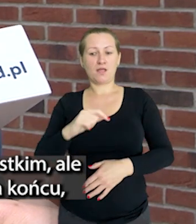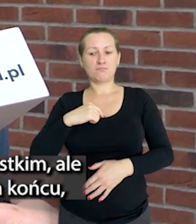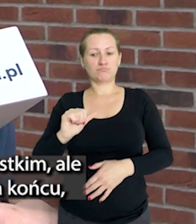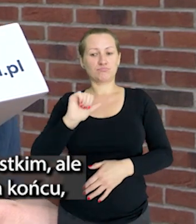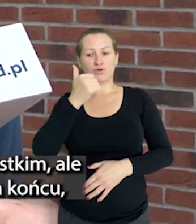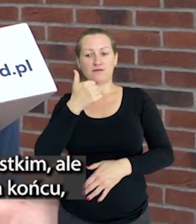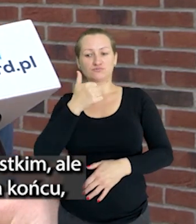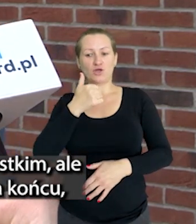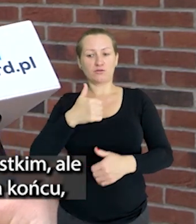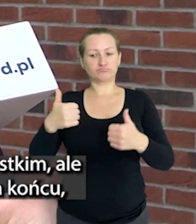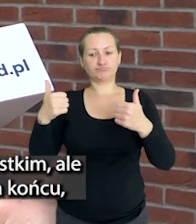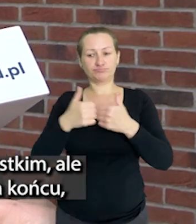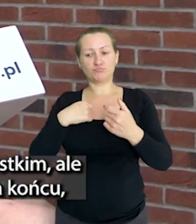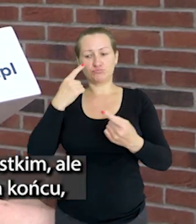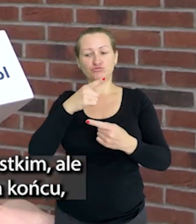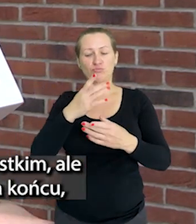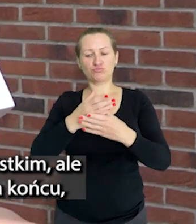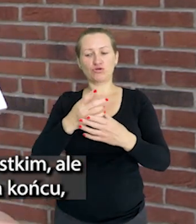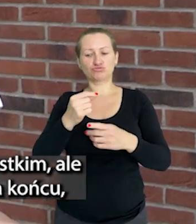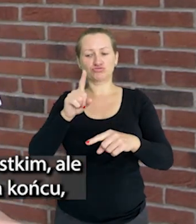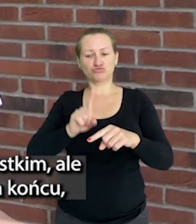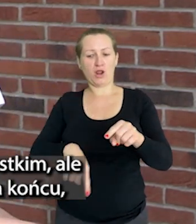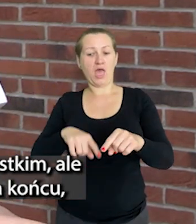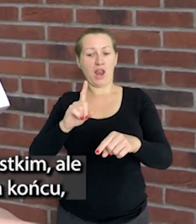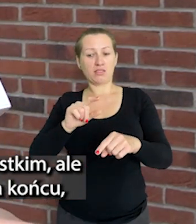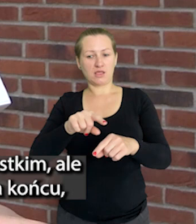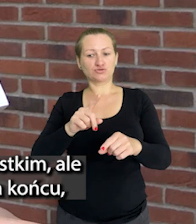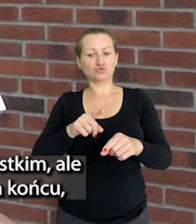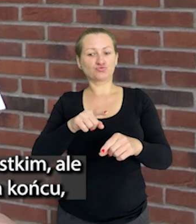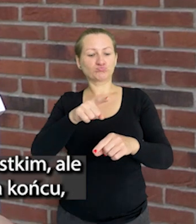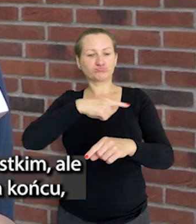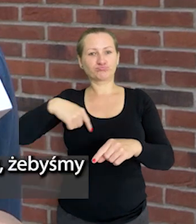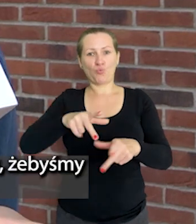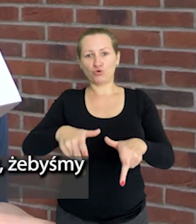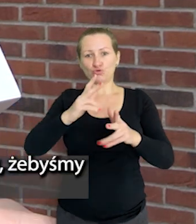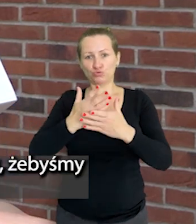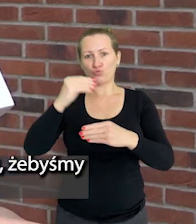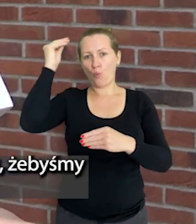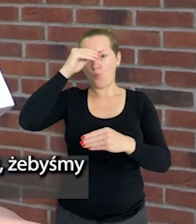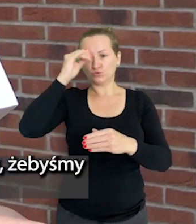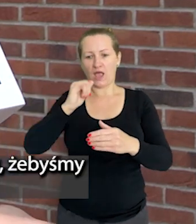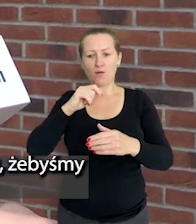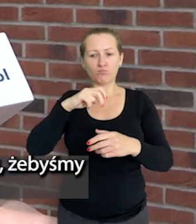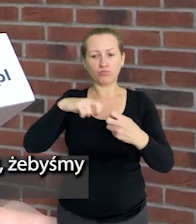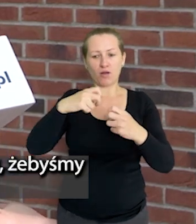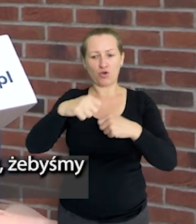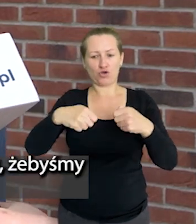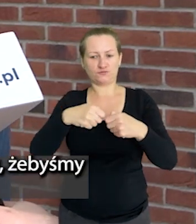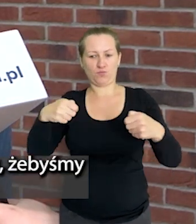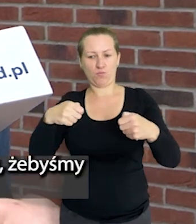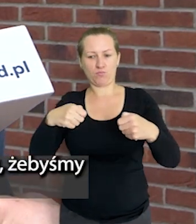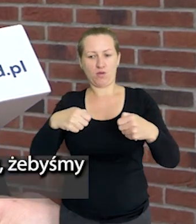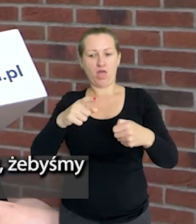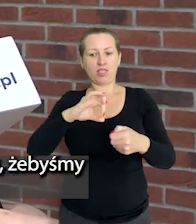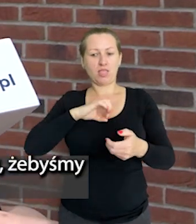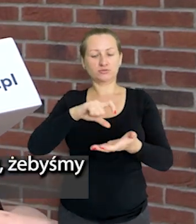tym wszystkim, ale też drużyna się nauczyła tej drużyny, my się nauczyliśmy tu grać i stworzyliśmy na końcu, że to była nasza twierdza, tak? Nasza